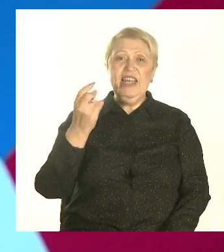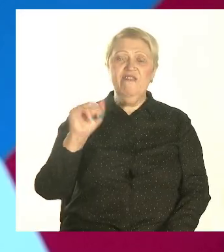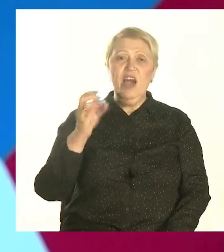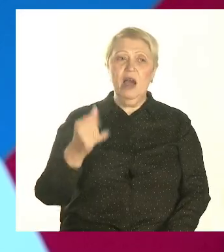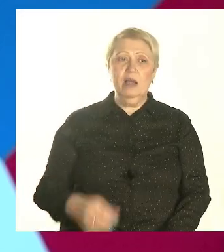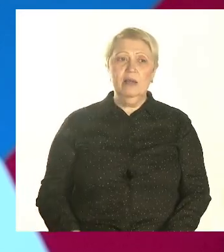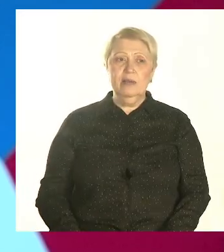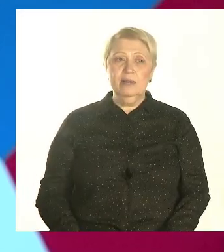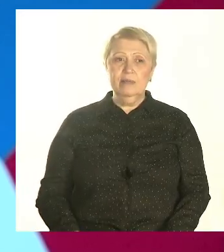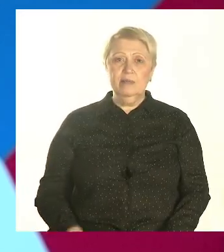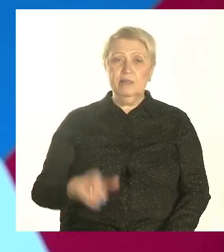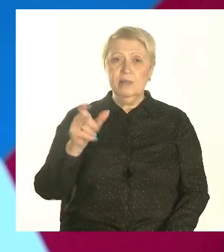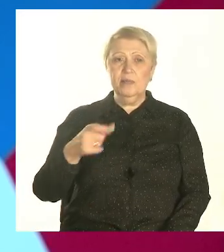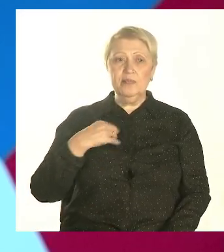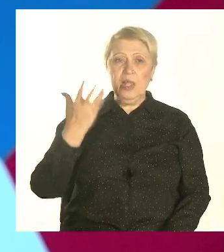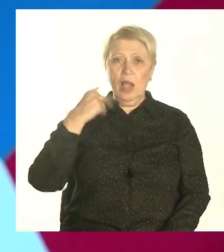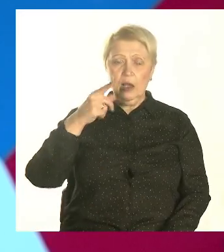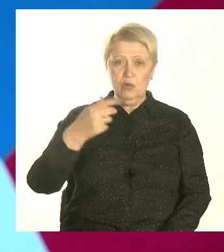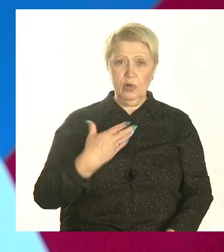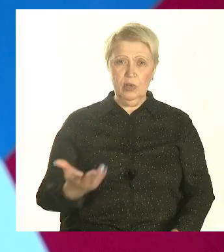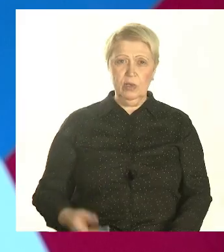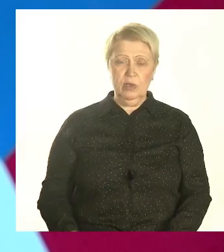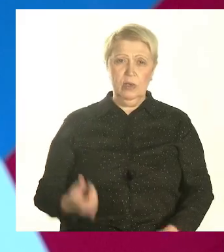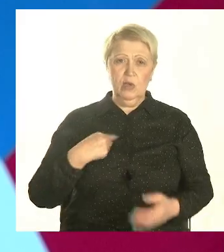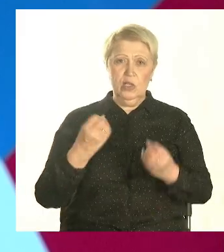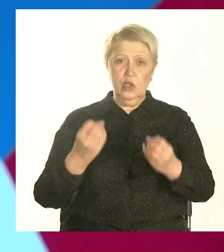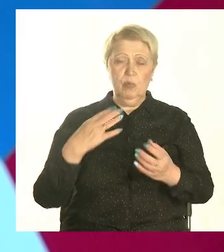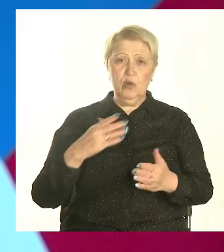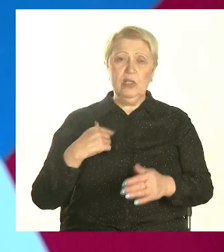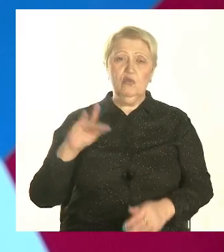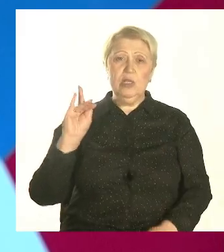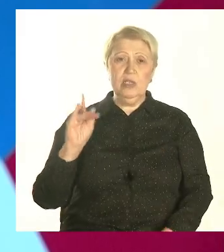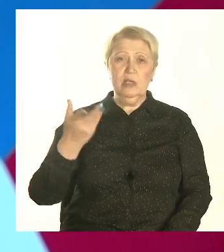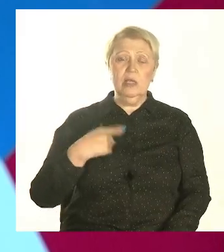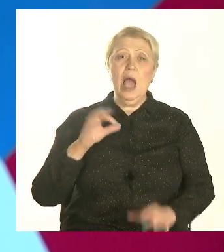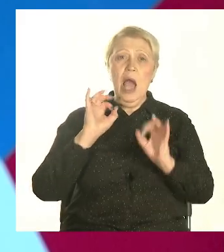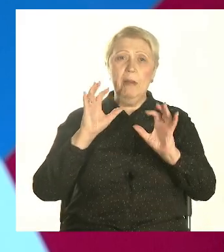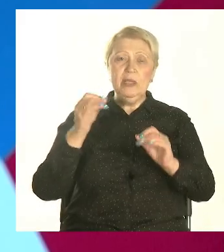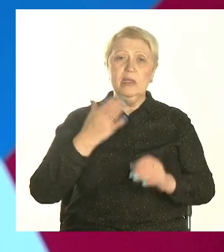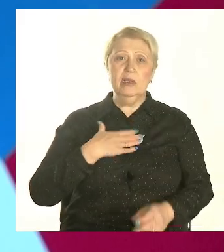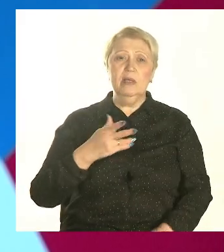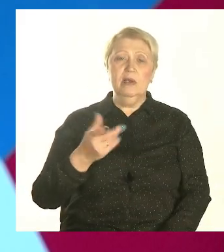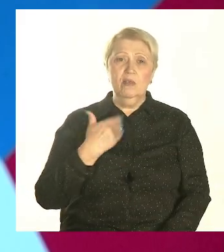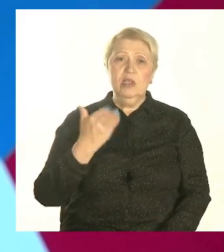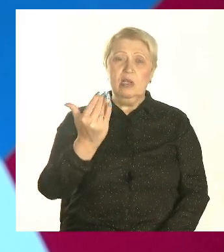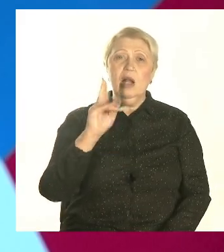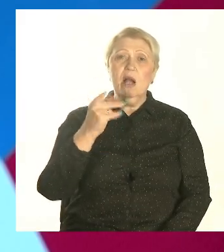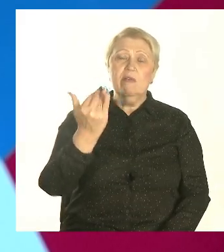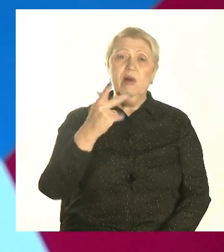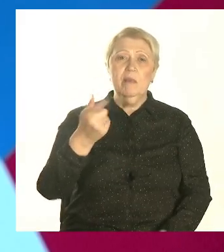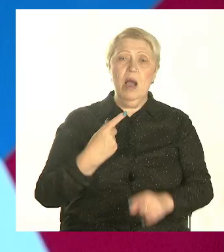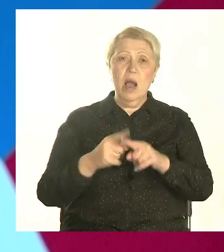человек, который не просто так здесь сидит, объясните мне, как вам, вот на ваш взгляд, вот эта